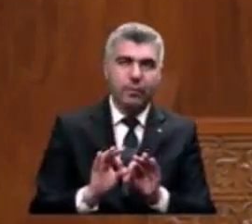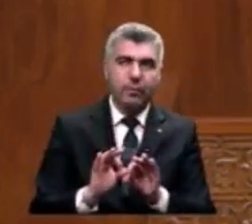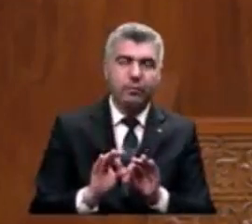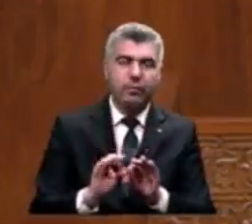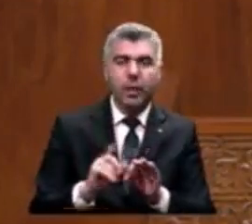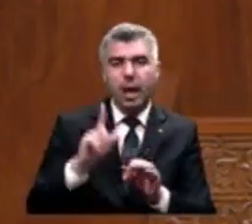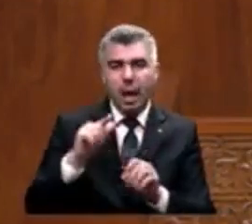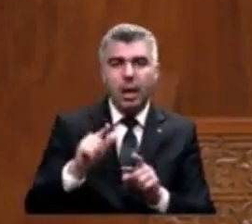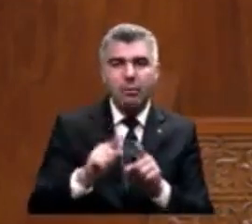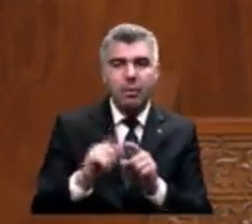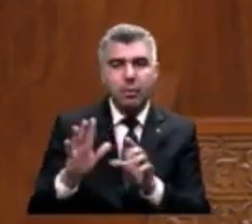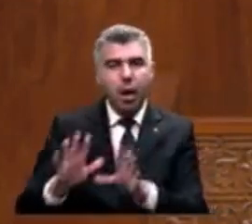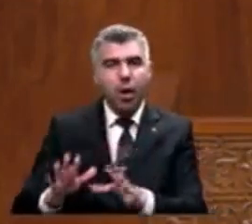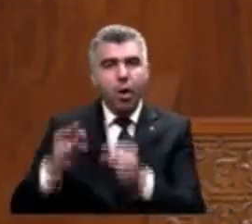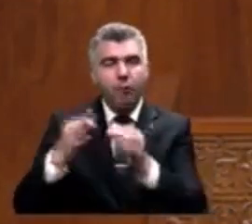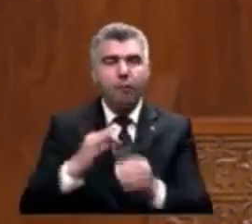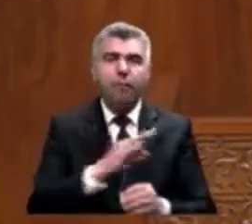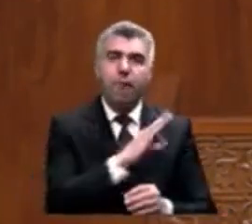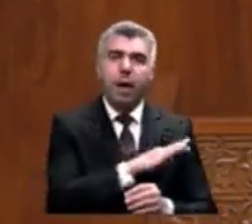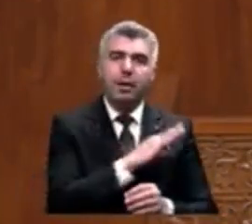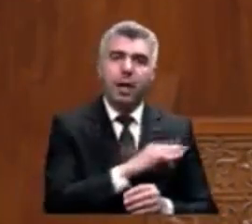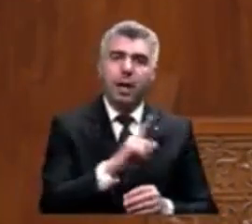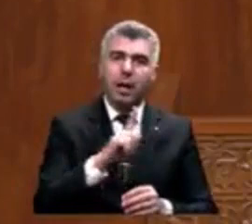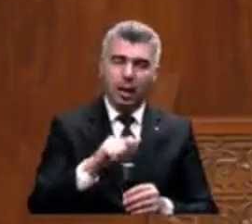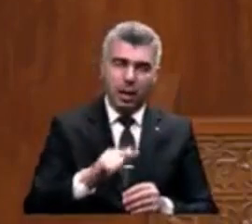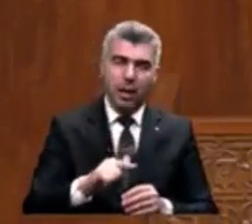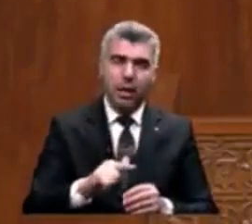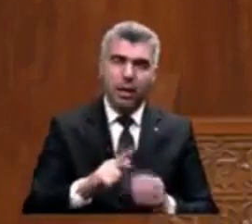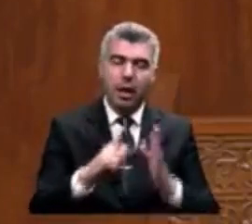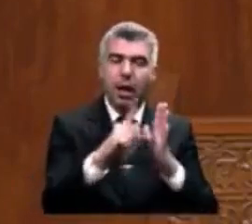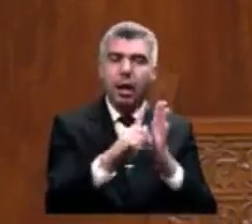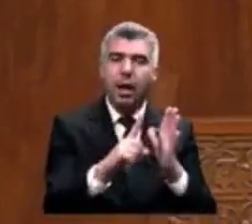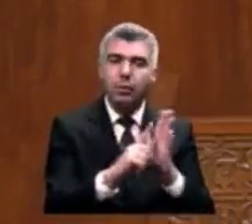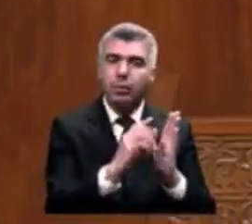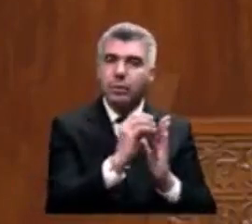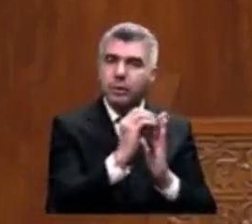ولكن هناك مكتسبات اللي هي كاينه في هذا النظام الاساسي،